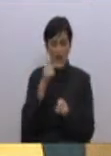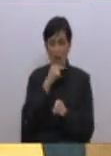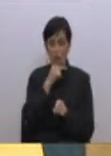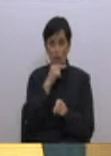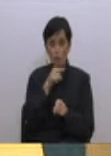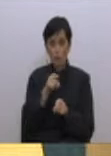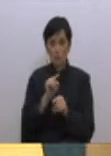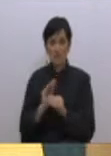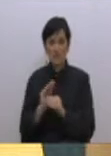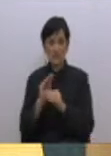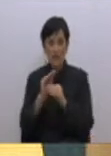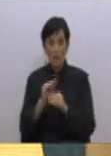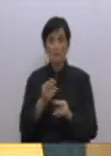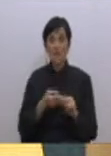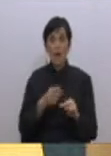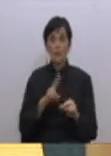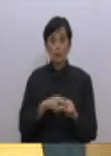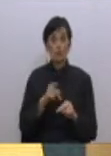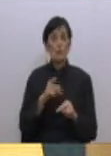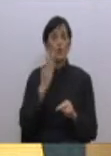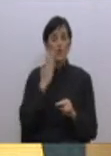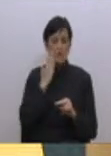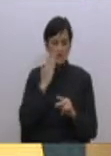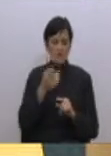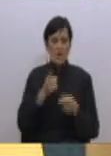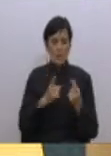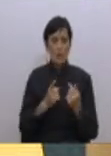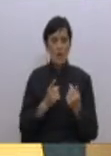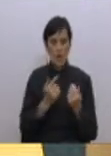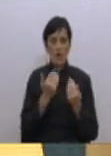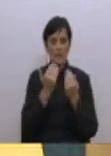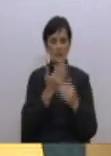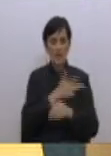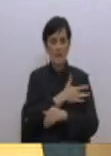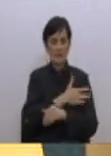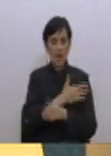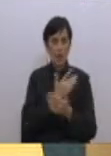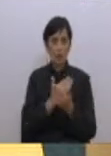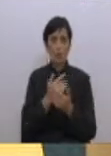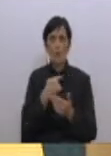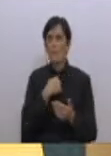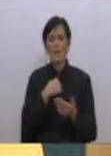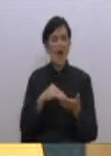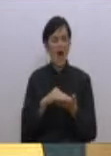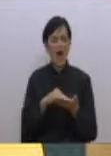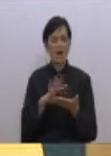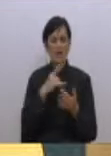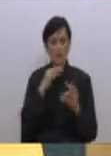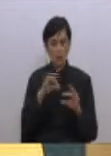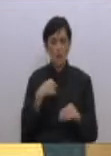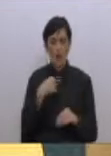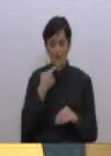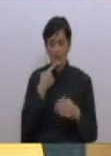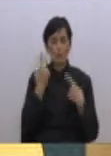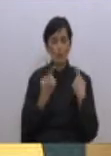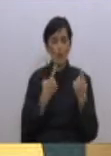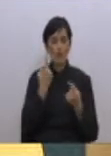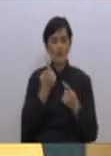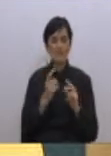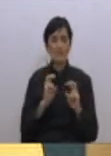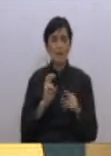ზრდა ქონებოდა. ამიტომ ეს ნამდვილად მათი დამსახურებაა. მე არ გამეორდები, როგორც გითხარით